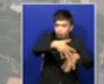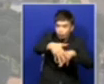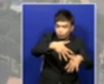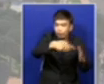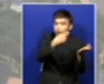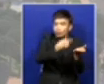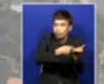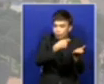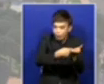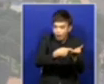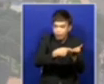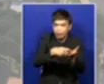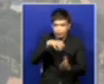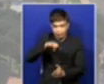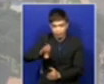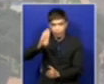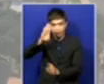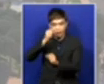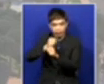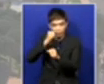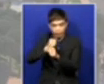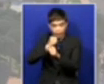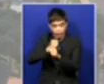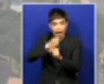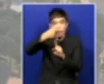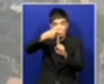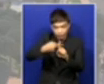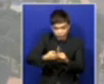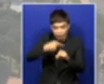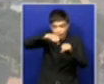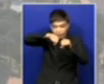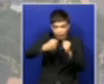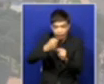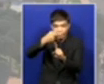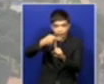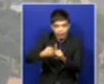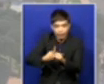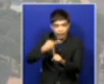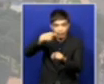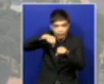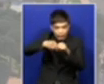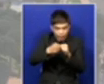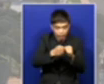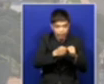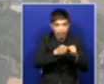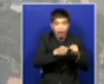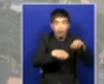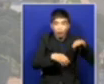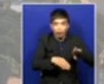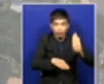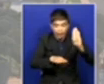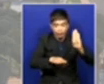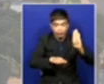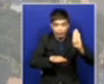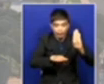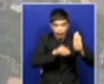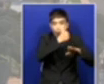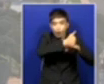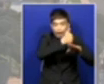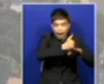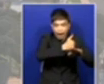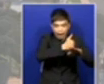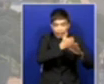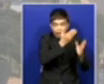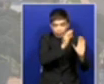คมที่เราทำงานบริษัทแล้วเราถูกเขาหักผสมกับนายจ้างและส่งประกันสังคมเนี่ยนะวันนี้ท่านดูรายละเอียดให้ดีและท่